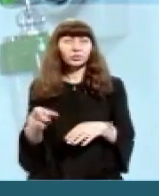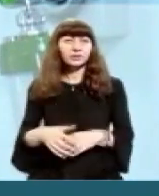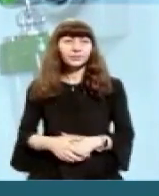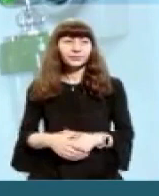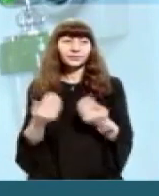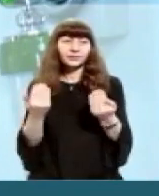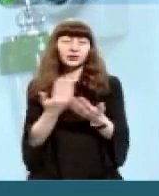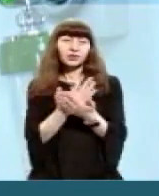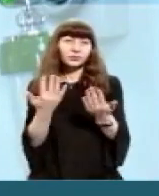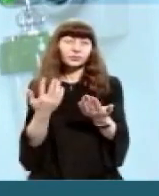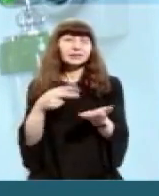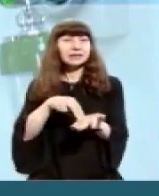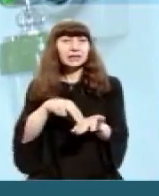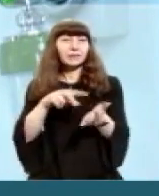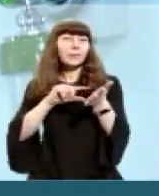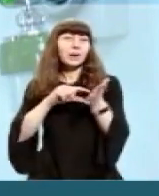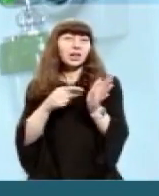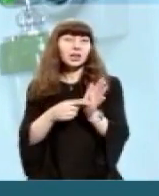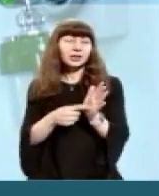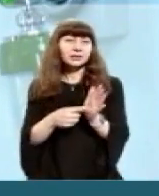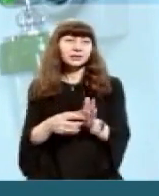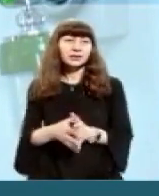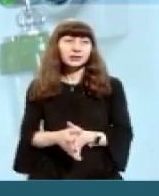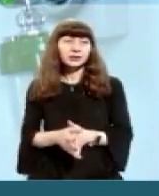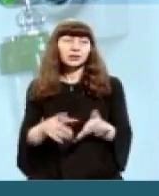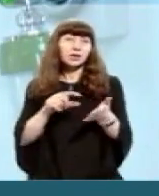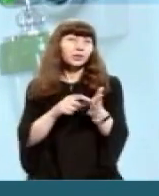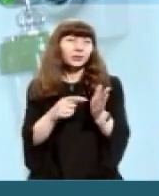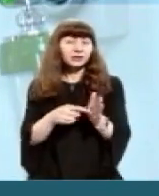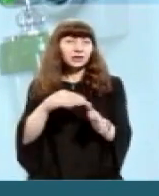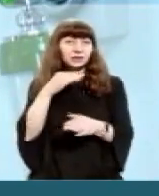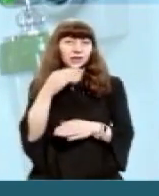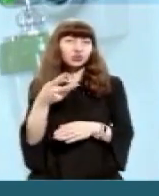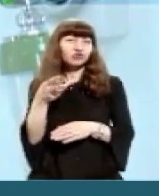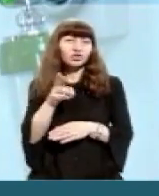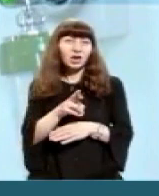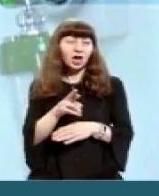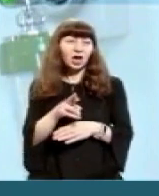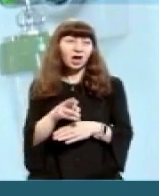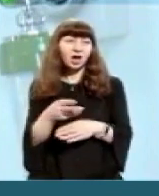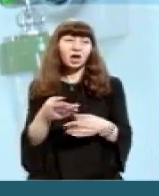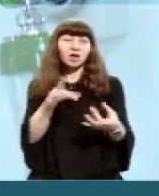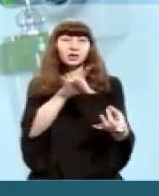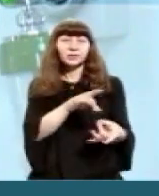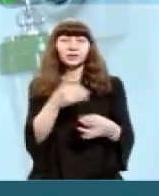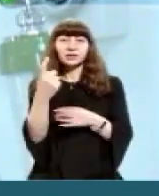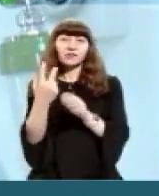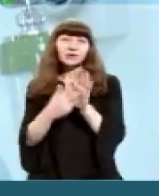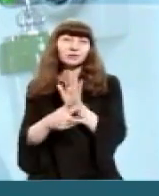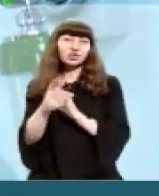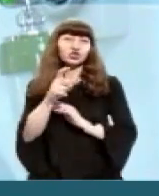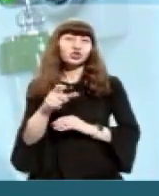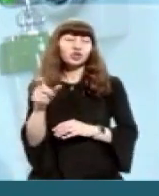состоянии. Сейчас мы находимся в палате. Вот таких палат было достаточное количество для размещения 180 пациентов.